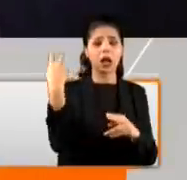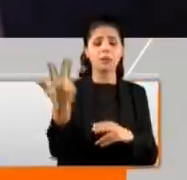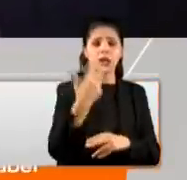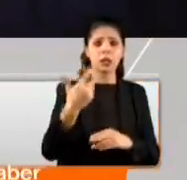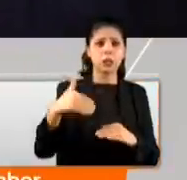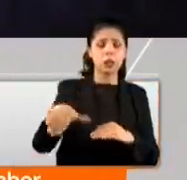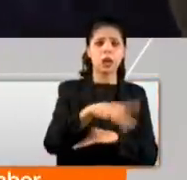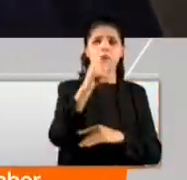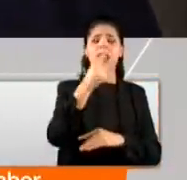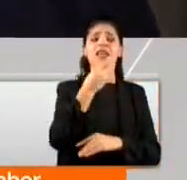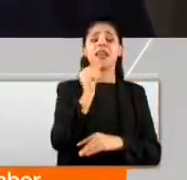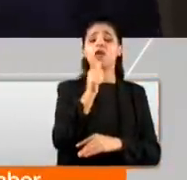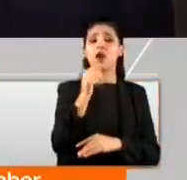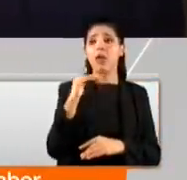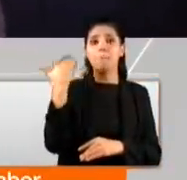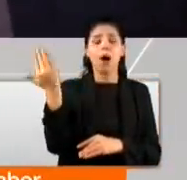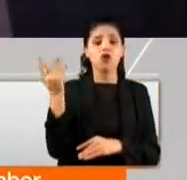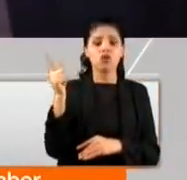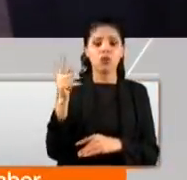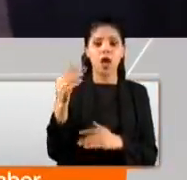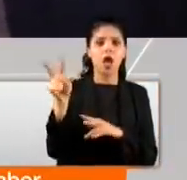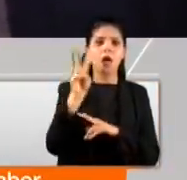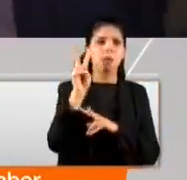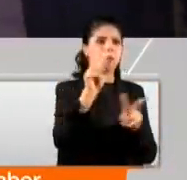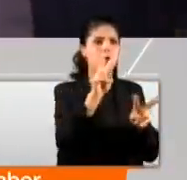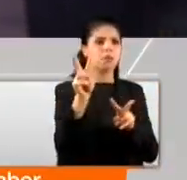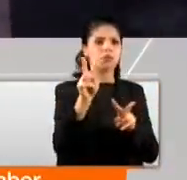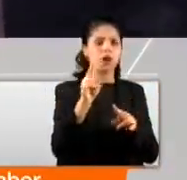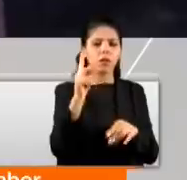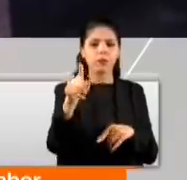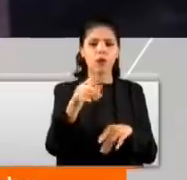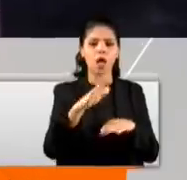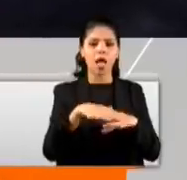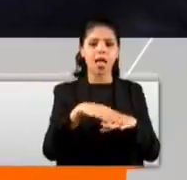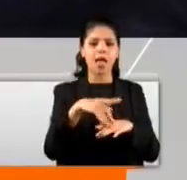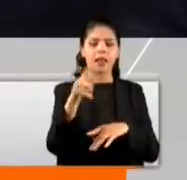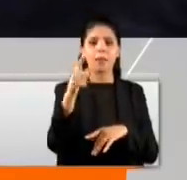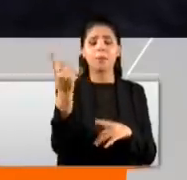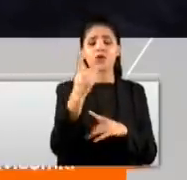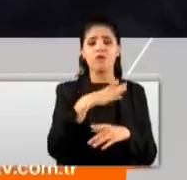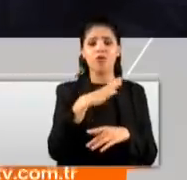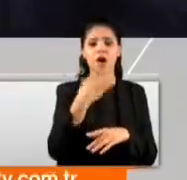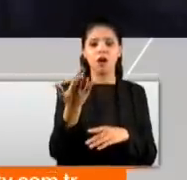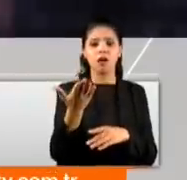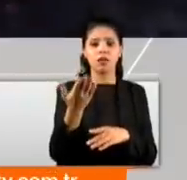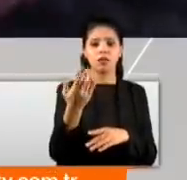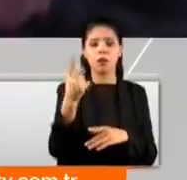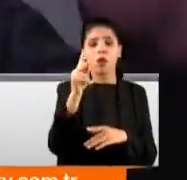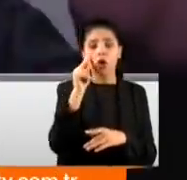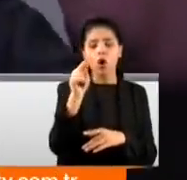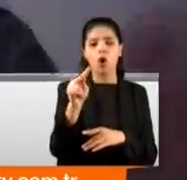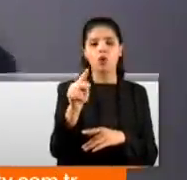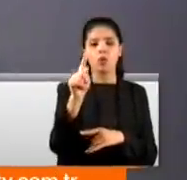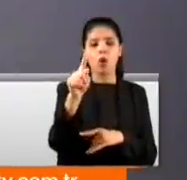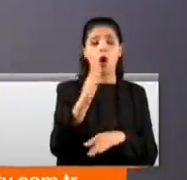geçti. Kapının orada bir durdu. Sola böyle bir bakındı, durdu. Elinde bir ufak bir siyah bir şey vardı. Bir tek onu gördüm.